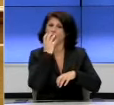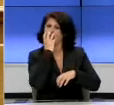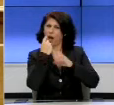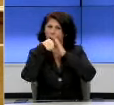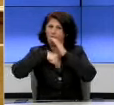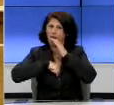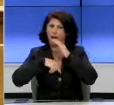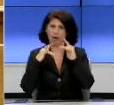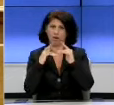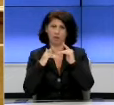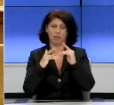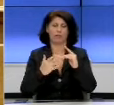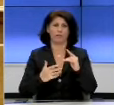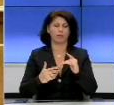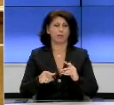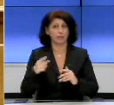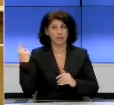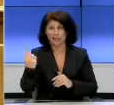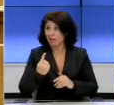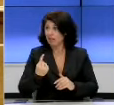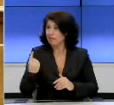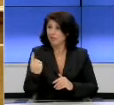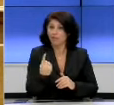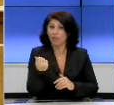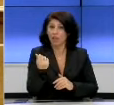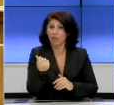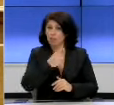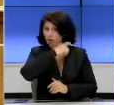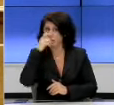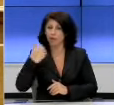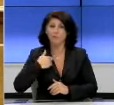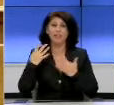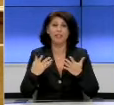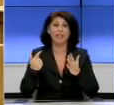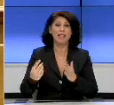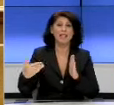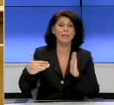υπήρχε κορονοϊός. Σε συνθήκες δημοσιονομικής ασφυξίας εμείς φέραμε